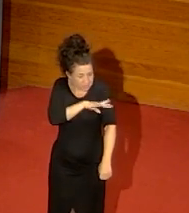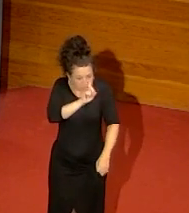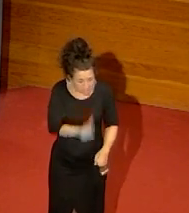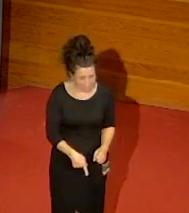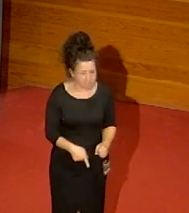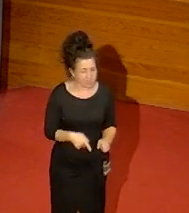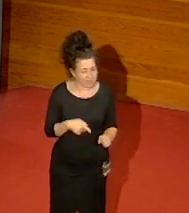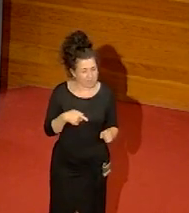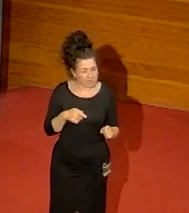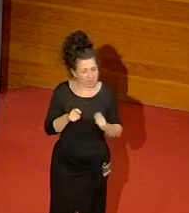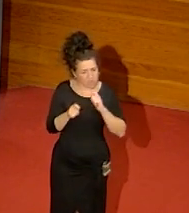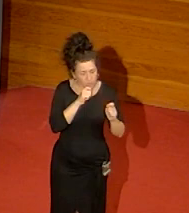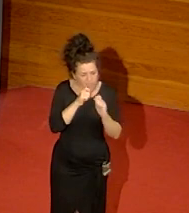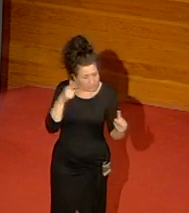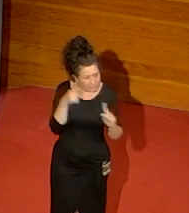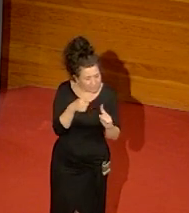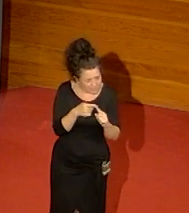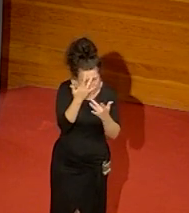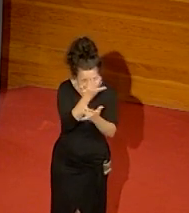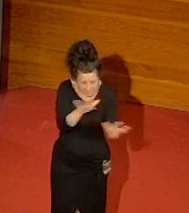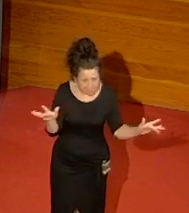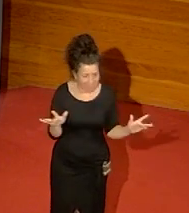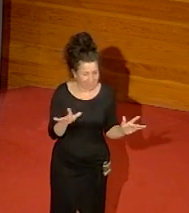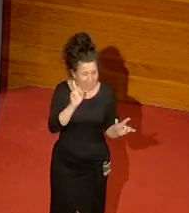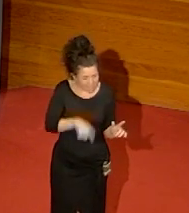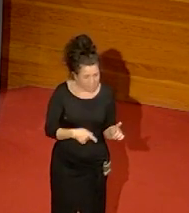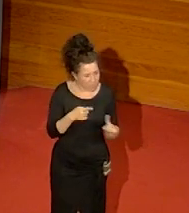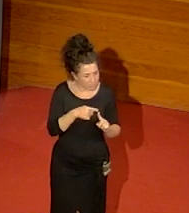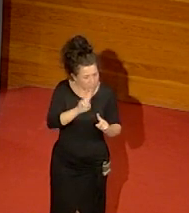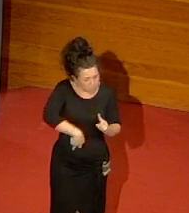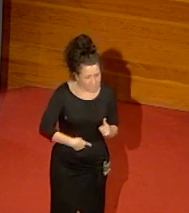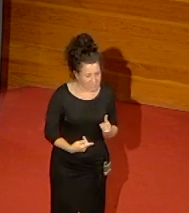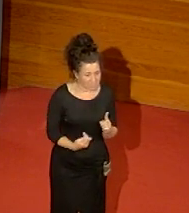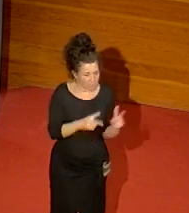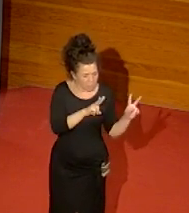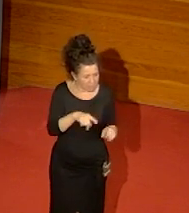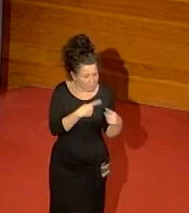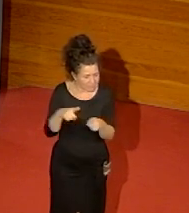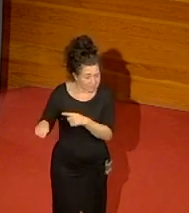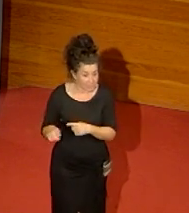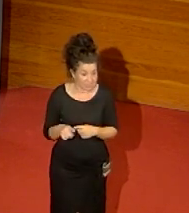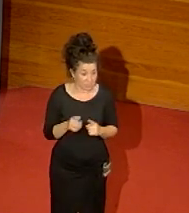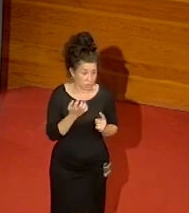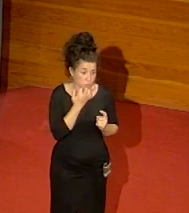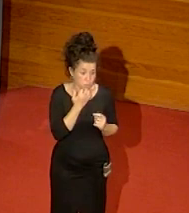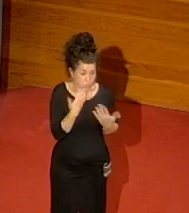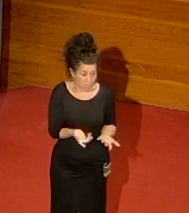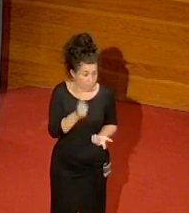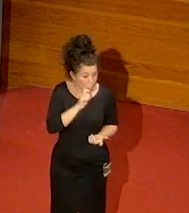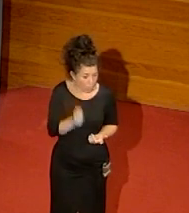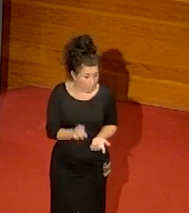Kazetaritzaren helburuetako bat, sensibilizazioa, ez? Hainbat gaiekiko, kasu honetan, Ukrainan gertatzen ari zen